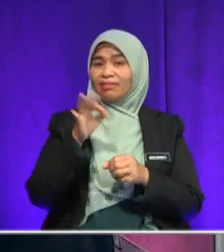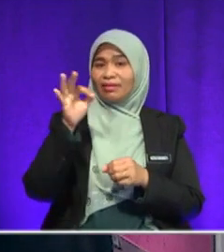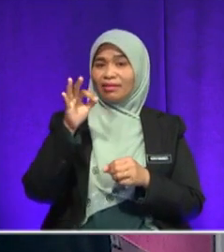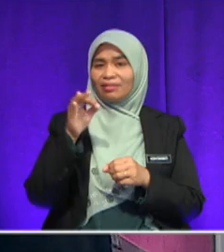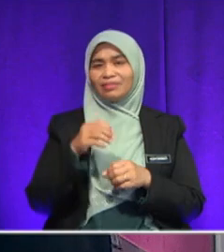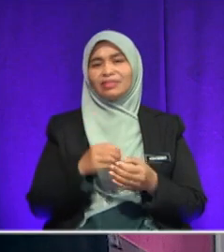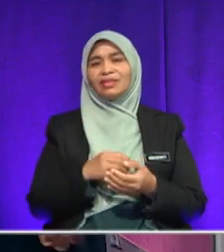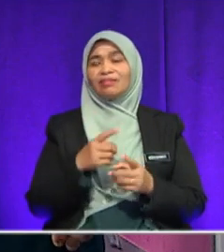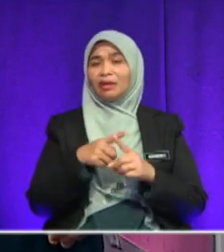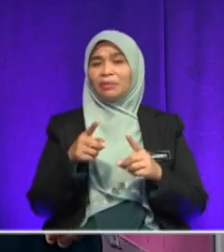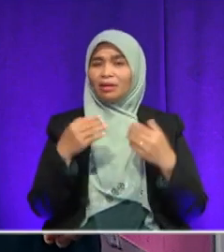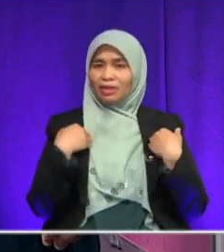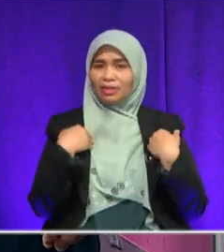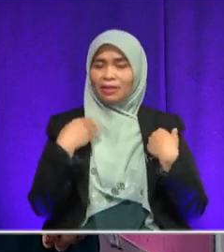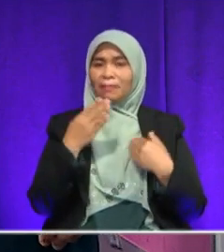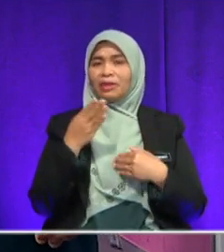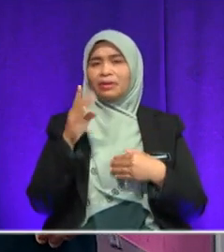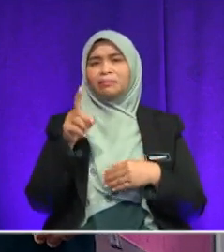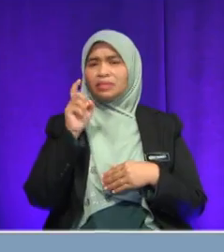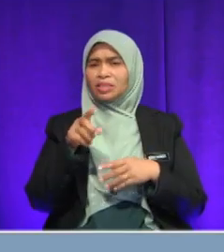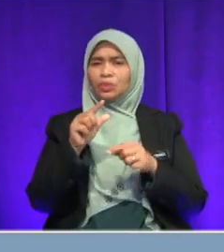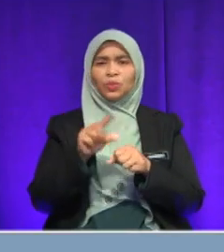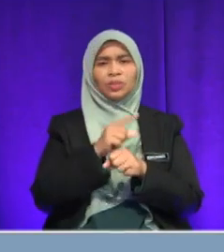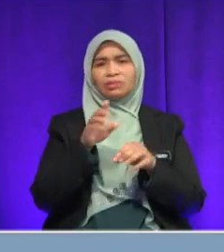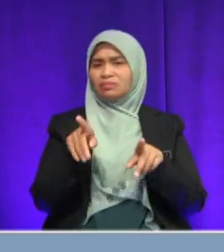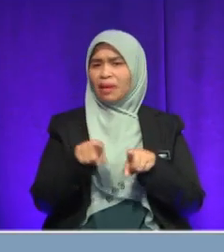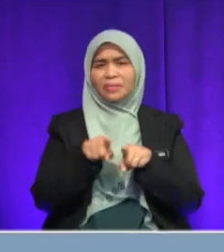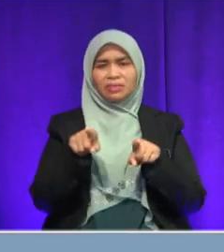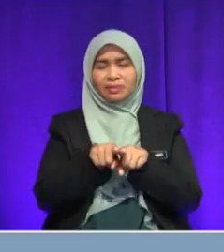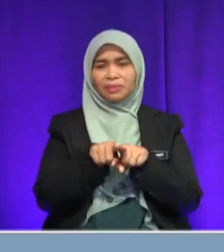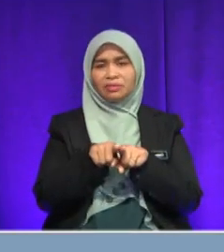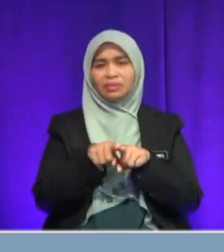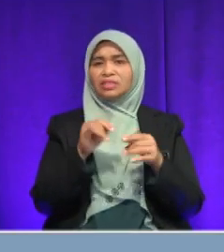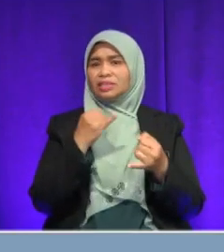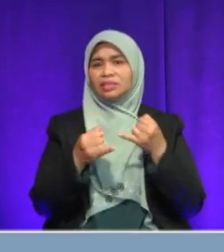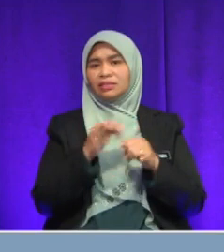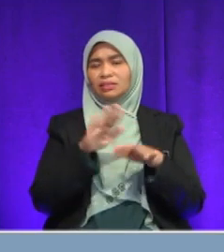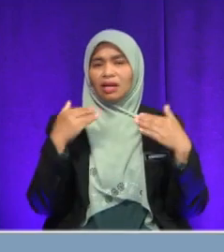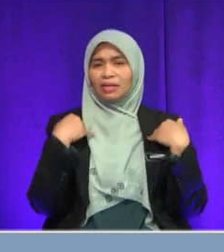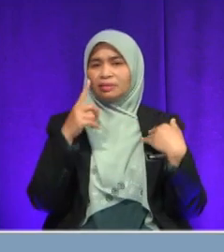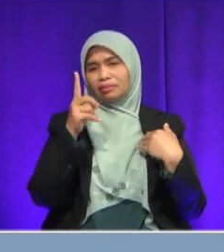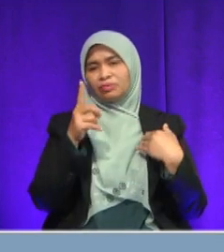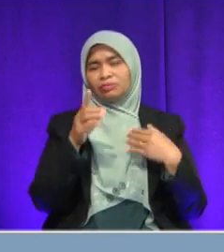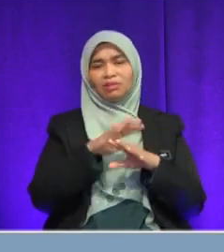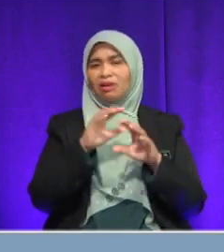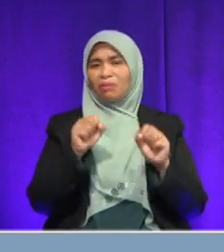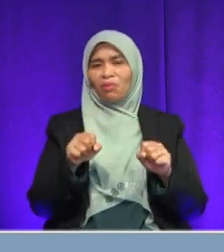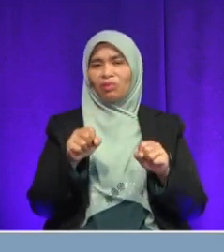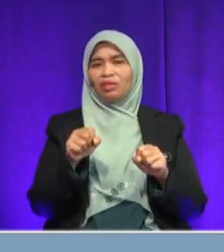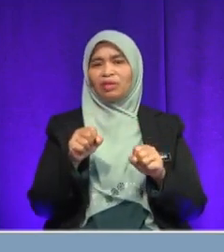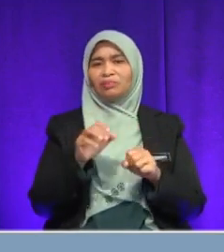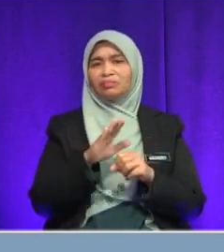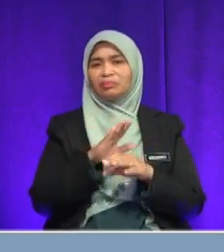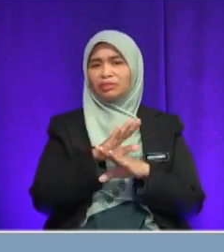guna secara bersama. Jika tiada satu barang tersebut, barang satu lagi tidak dapat